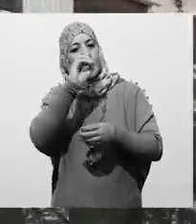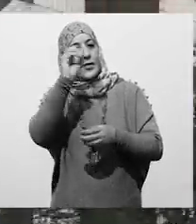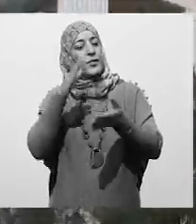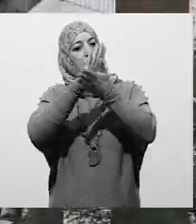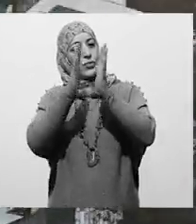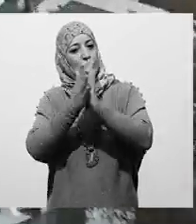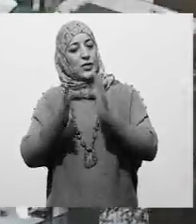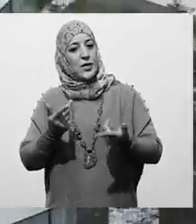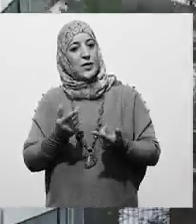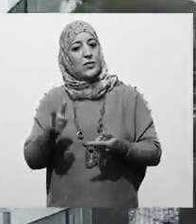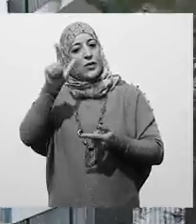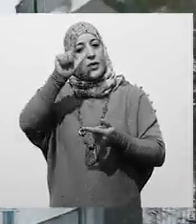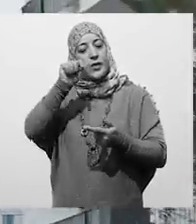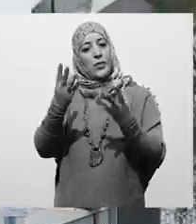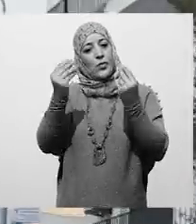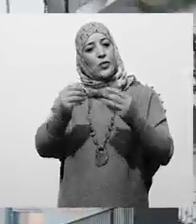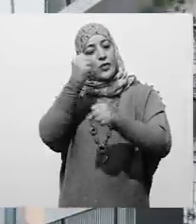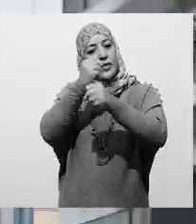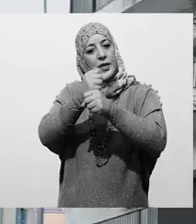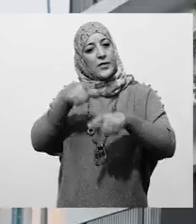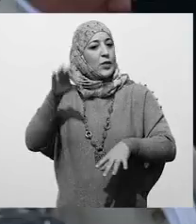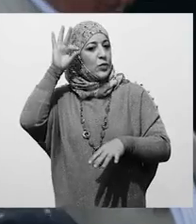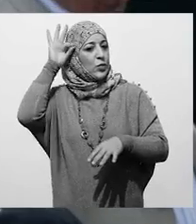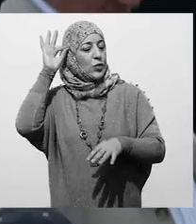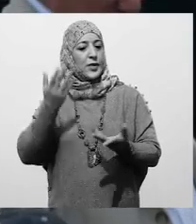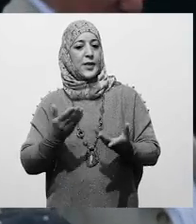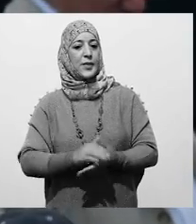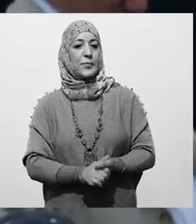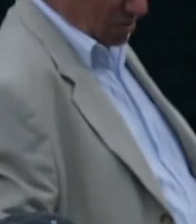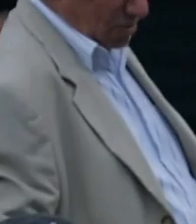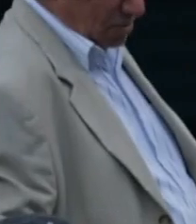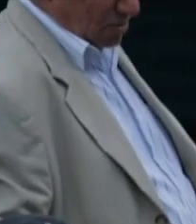des organisations, des associations. Il y a beaucoup de travail à faire en Tunisie.